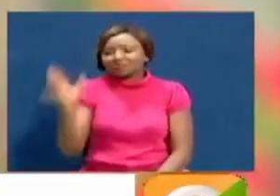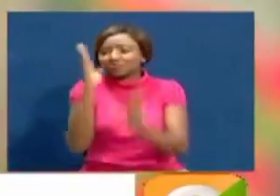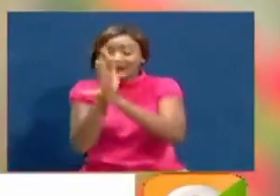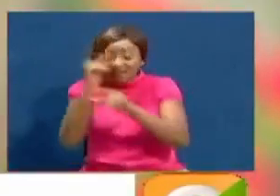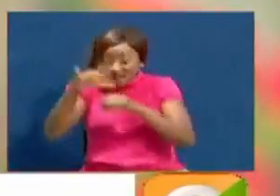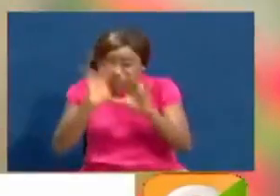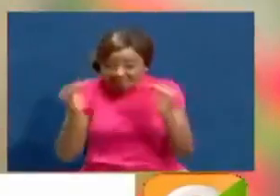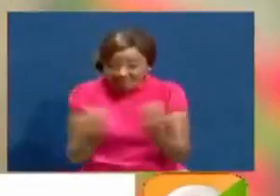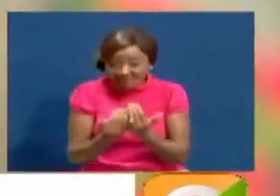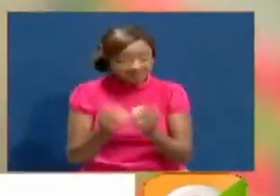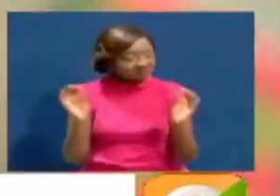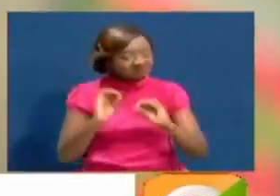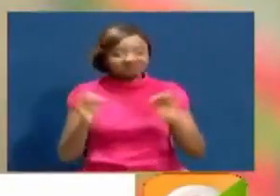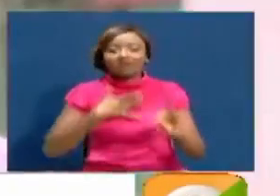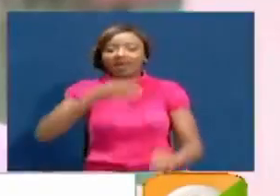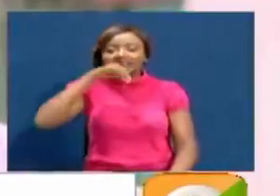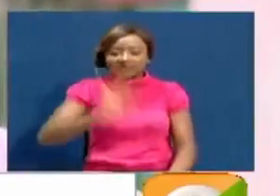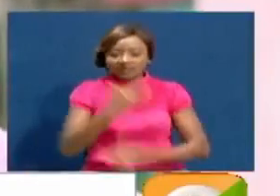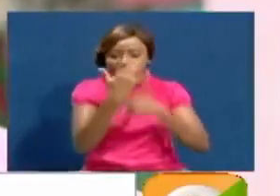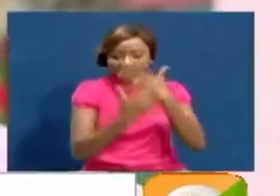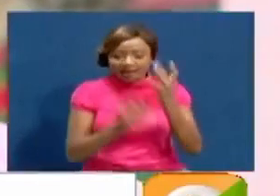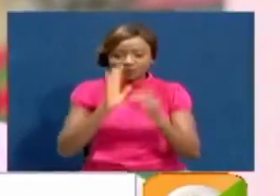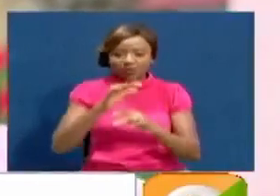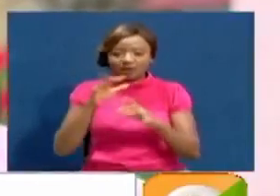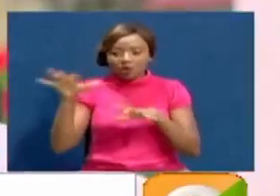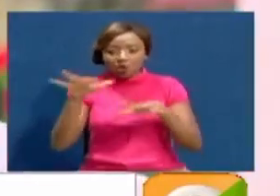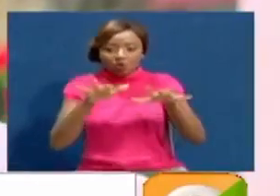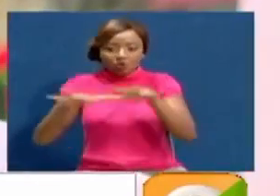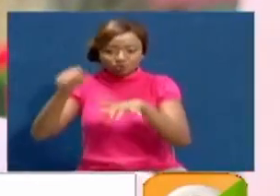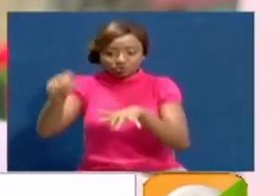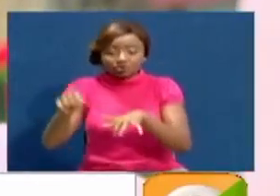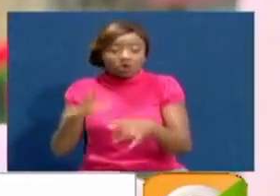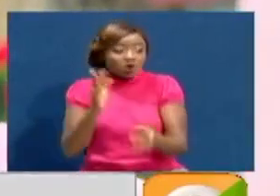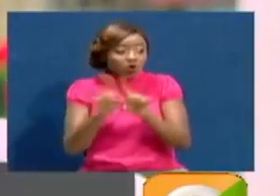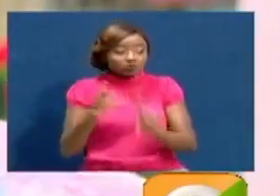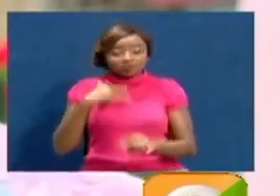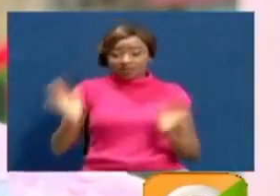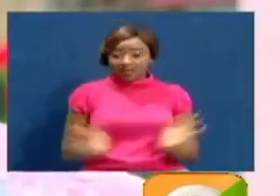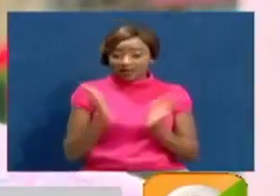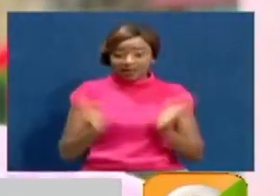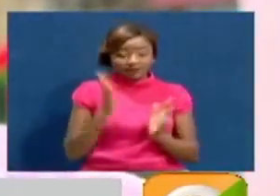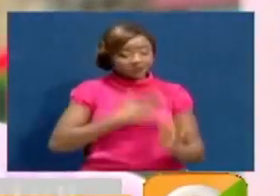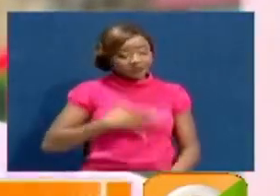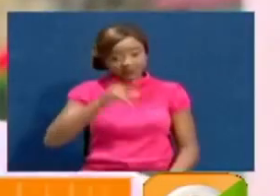atajificha dunia. Na hiyo damu inatamfuata. Mimi ningeomba tu maaskari ama serikali